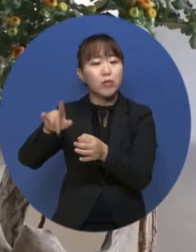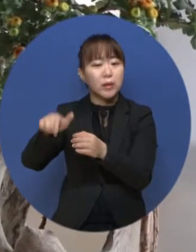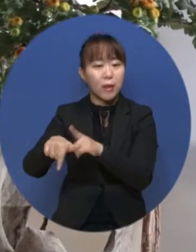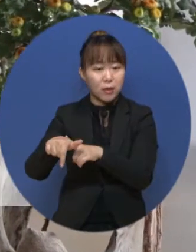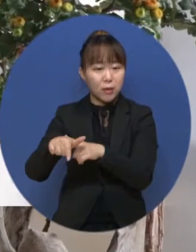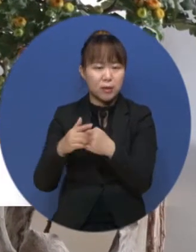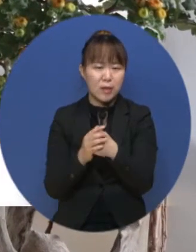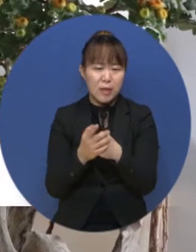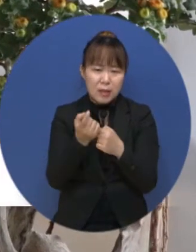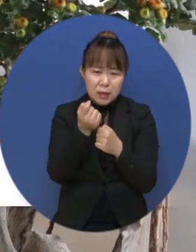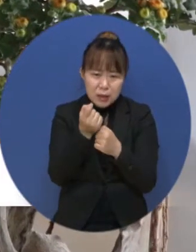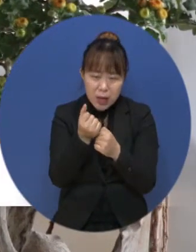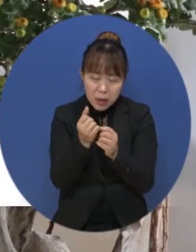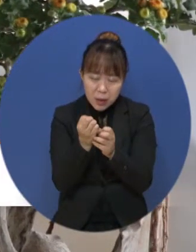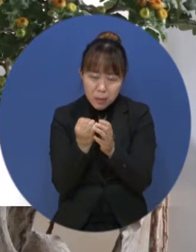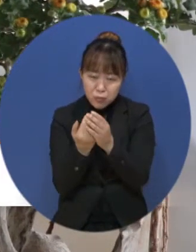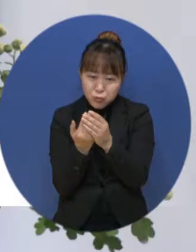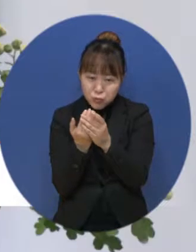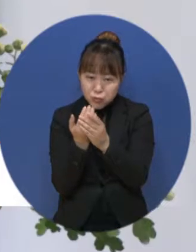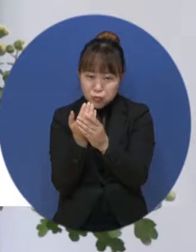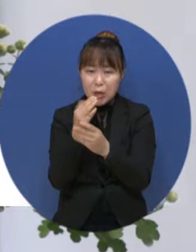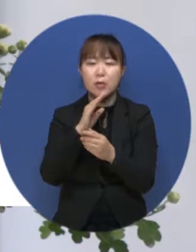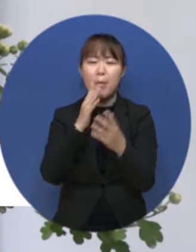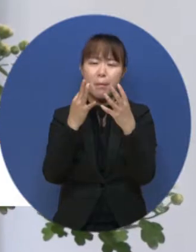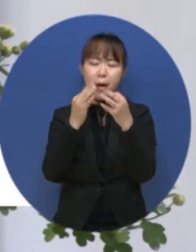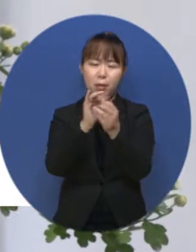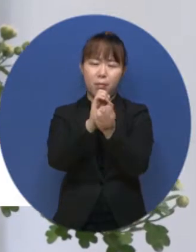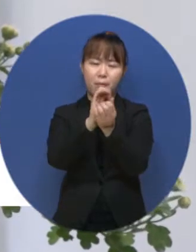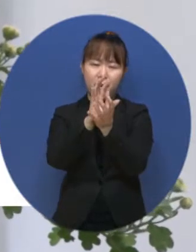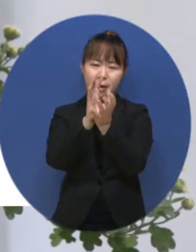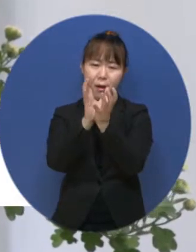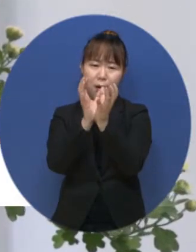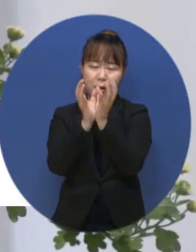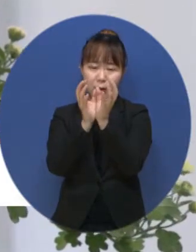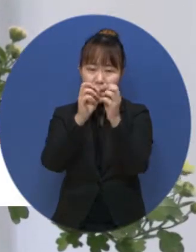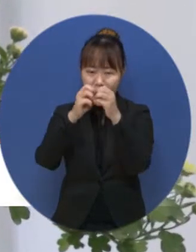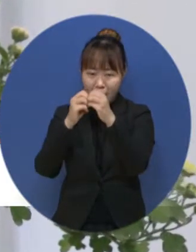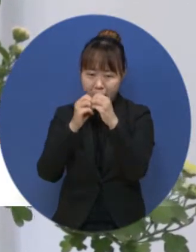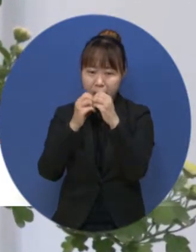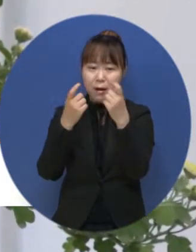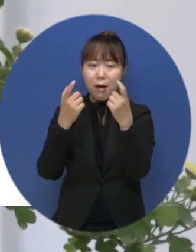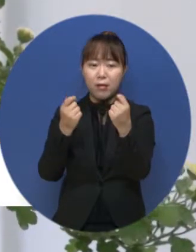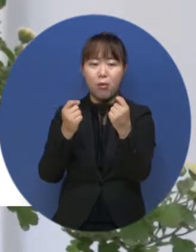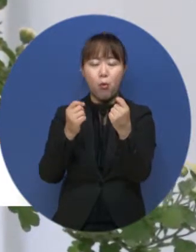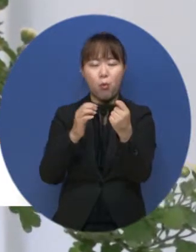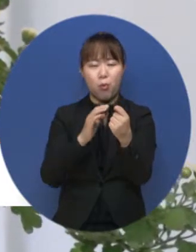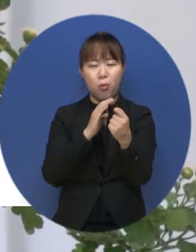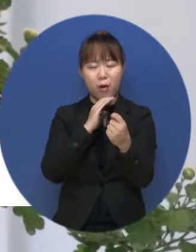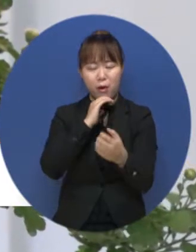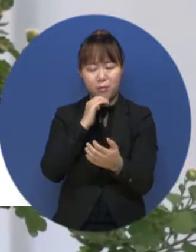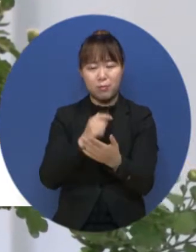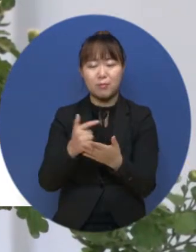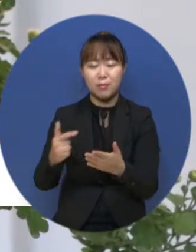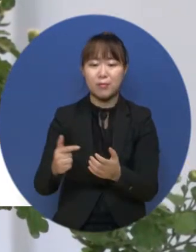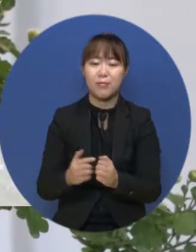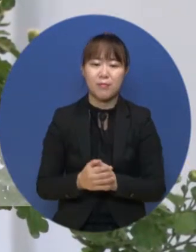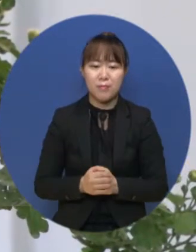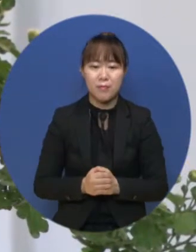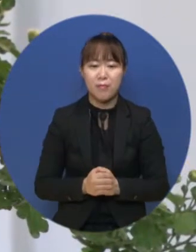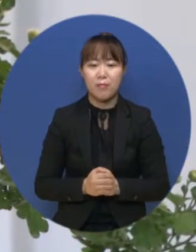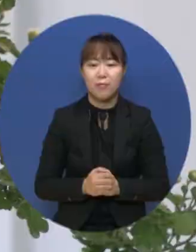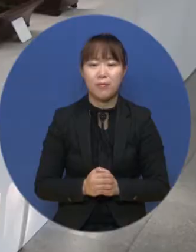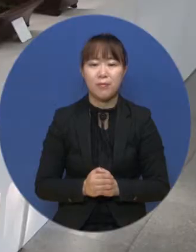그 작은 몸집에서 그토록 많은 꽃을 오밀조밀하게 피해낼 수 있는지 감탄이 절로